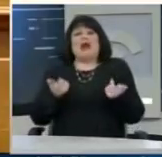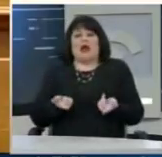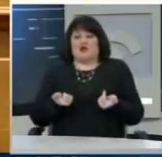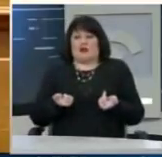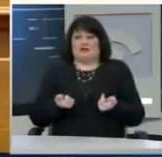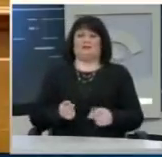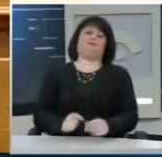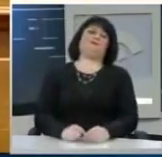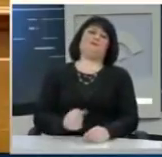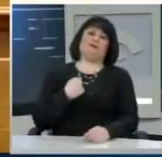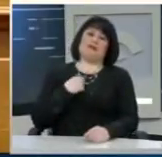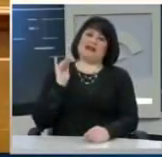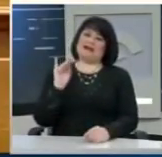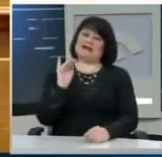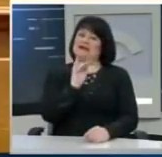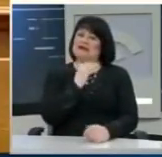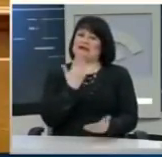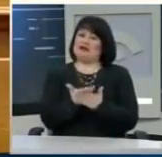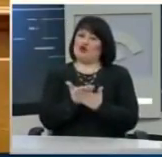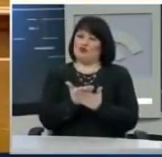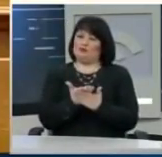Αυτό το οποίο λοιπόν ζητώ να